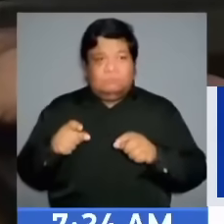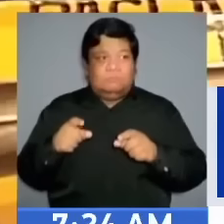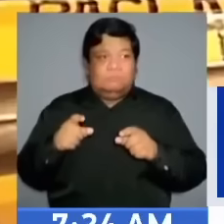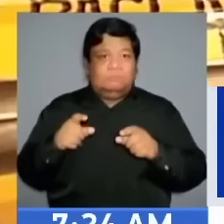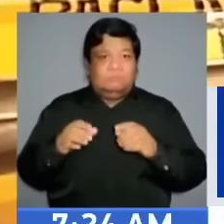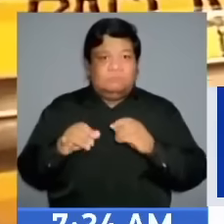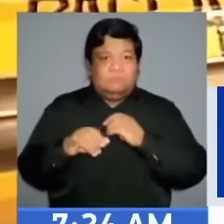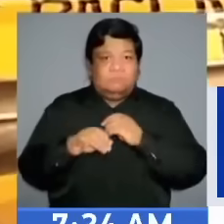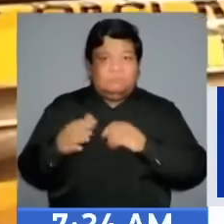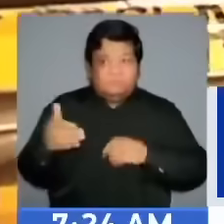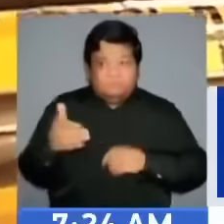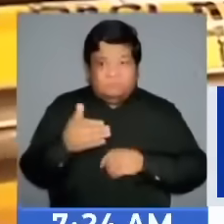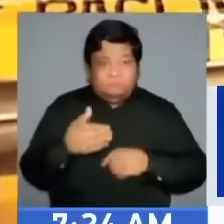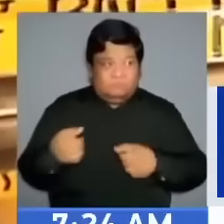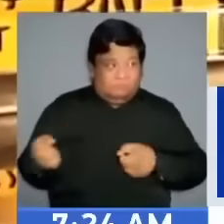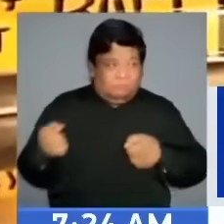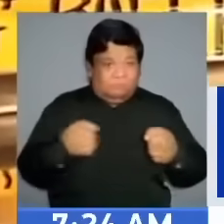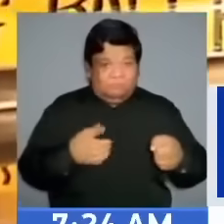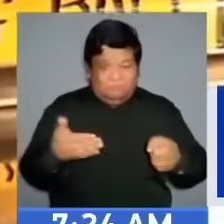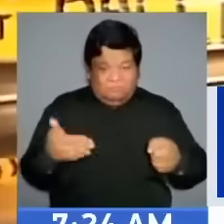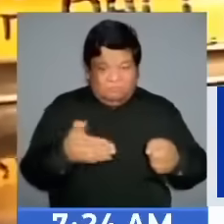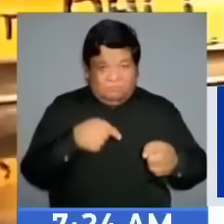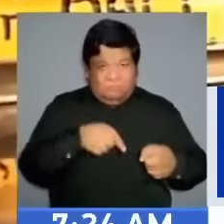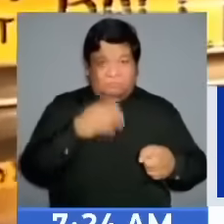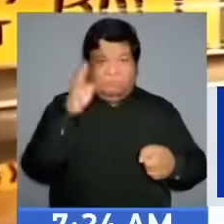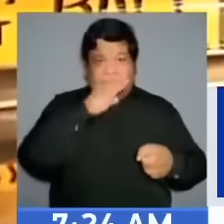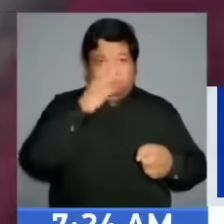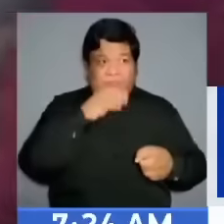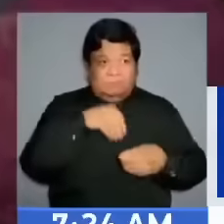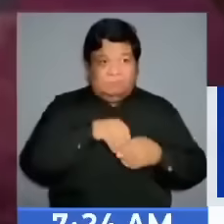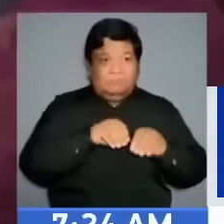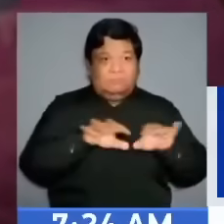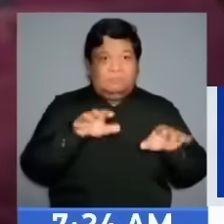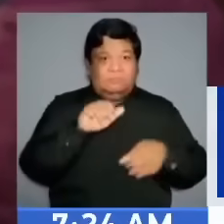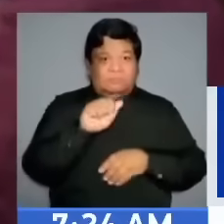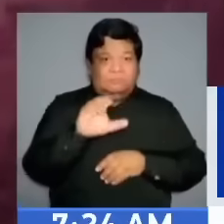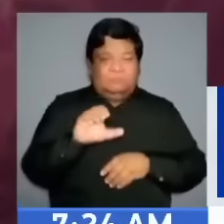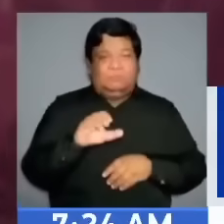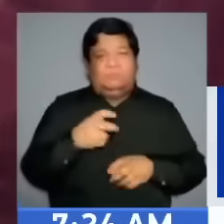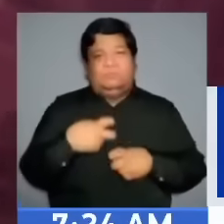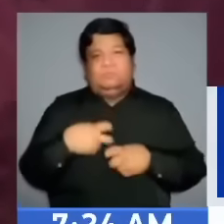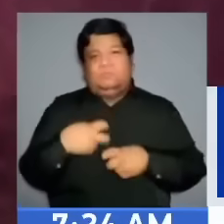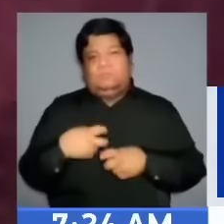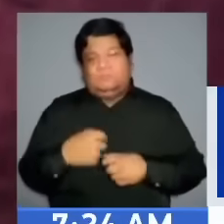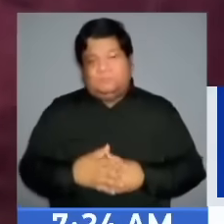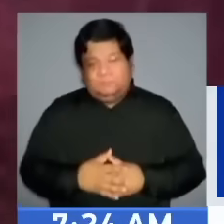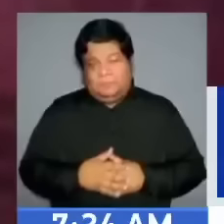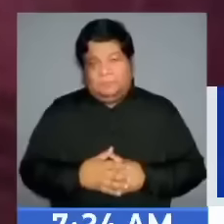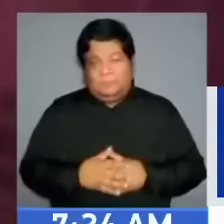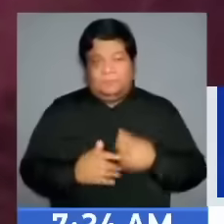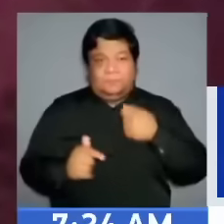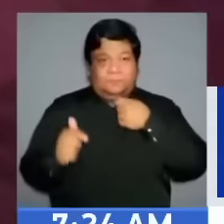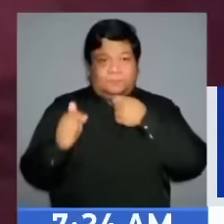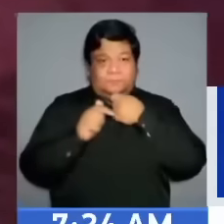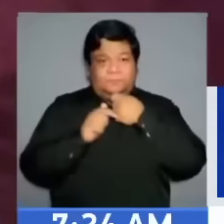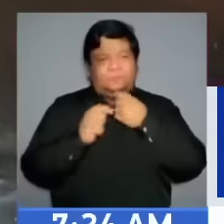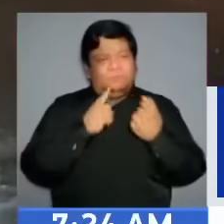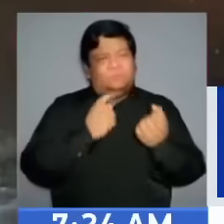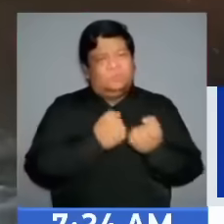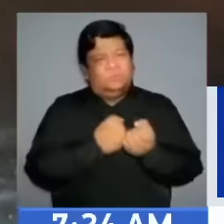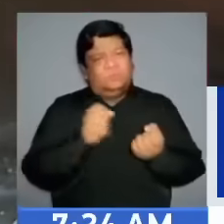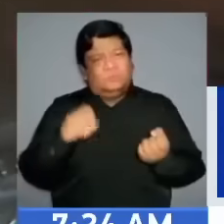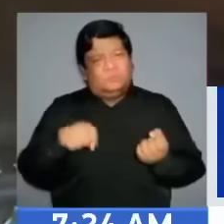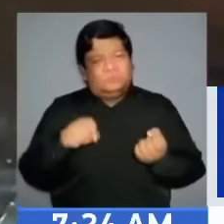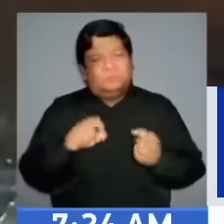malangsa? Sinusuportahan din niya ang laban ng mga kasama. Yun nga lang, kailangan niyang pumasada ngayong araw. Kung hindi, wala